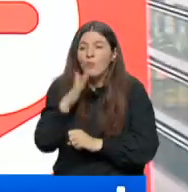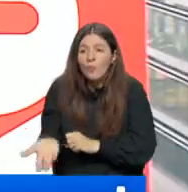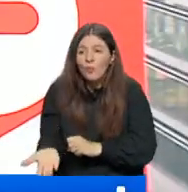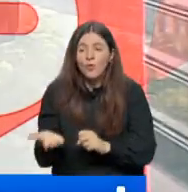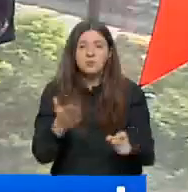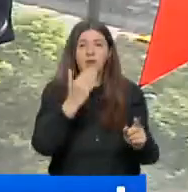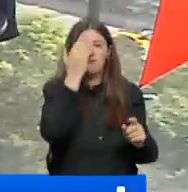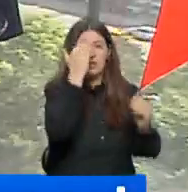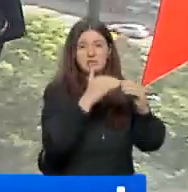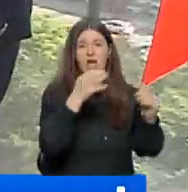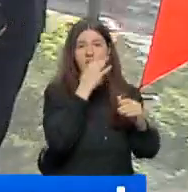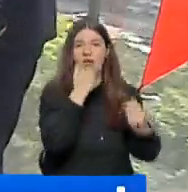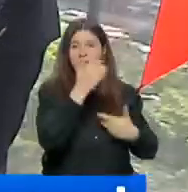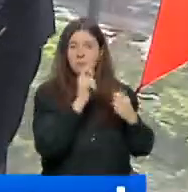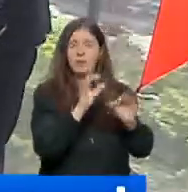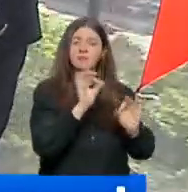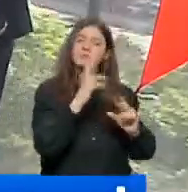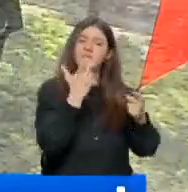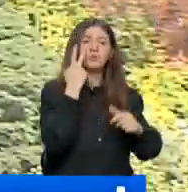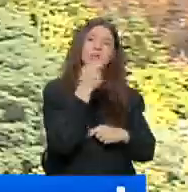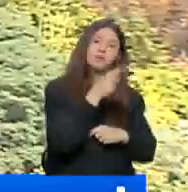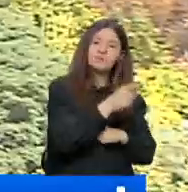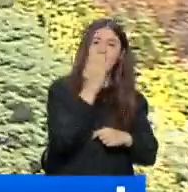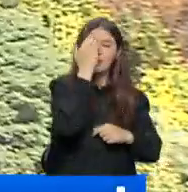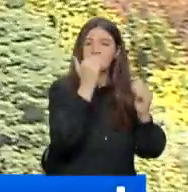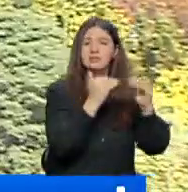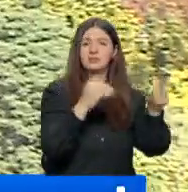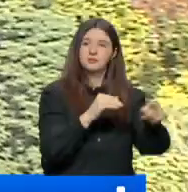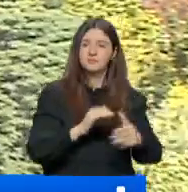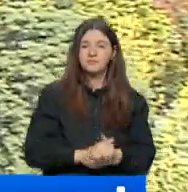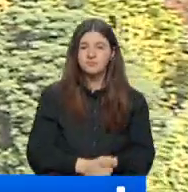net. Zaman yoksulluk sınırı haberini paylaşalım. Hemen bir ekranlarınıza taşıyalım yoksulluk sınırını.